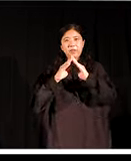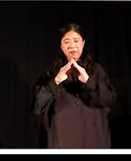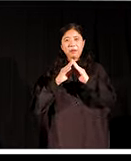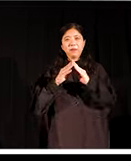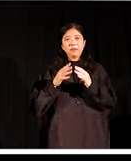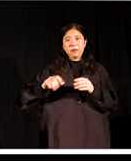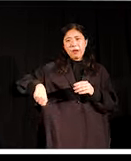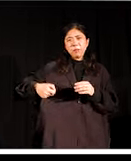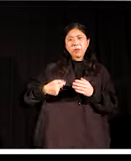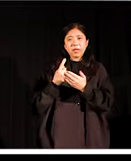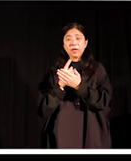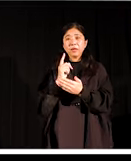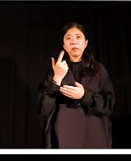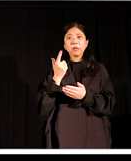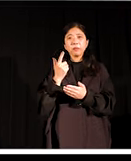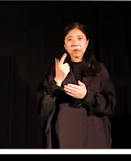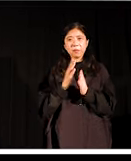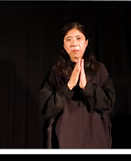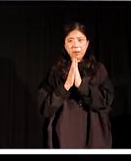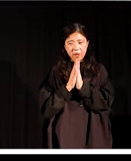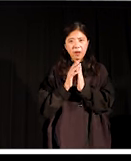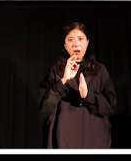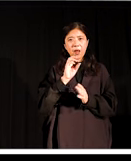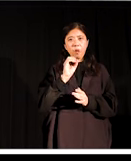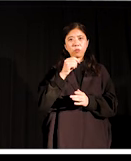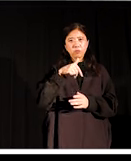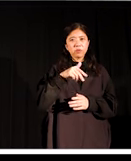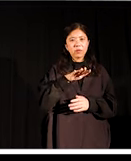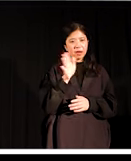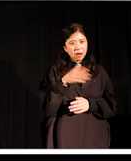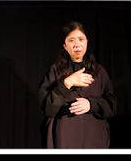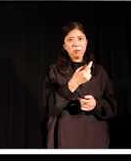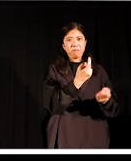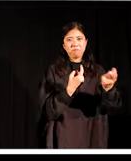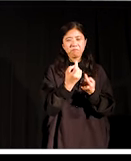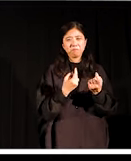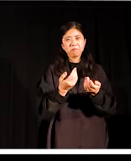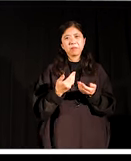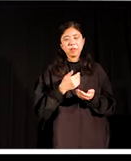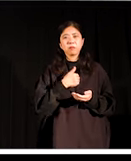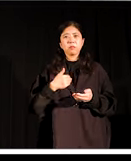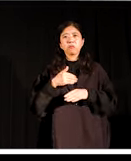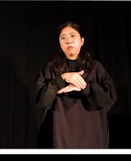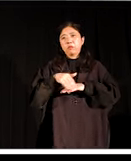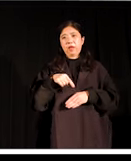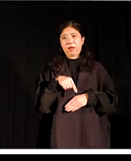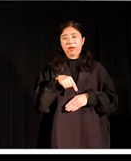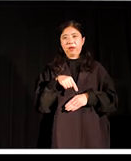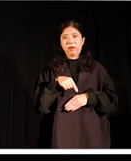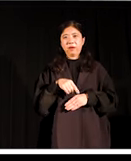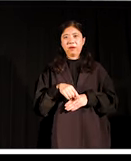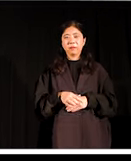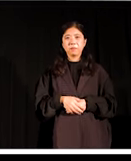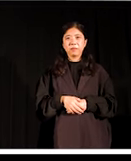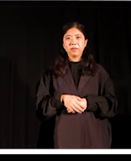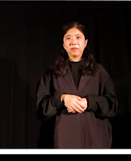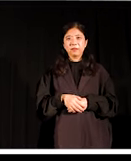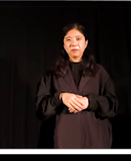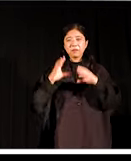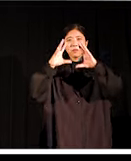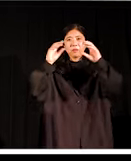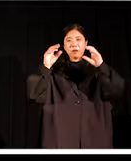カンボジア国内だけではなくあのミャンマーですとかラフとか別の国からもあの受けれる予定ですまこういった感じでこうクラウドファンディングも